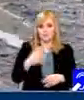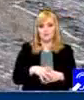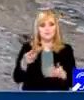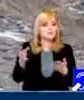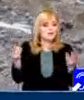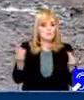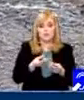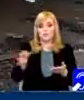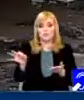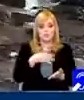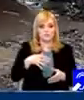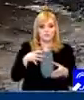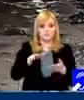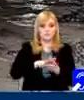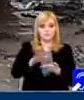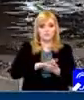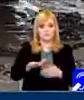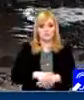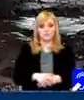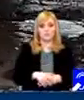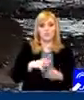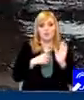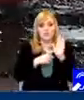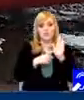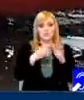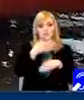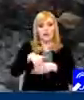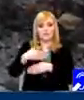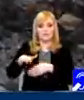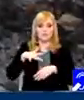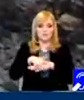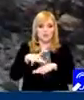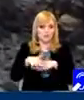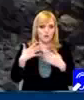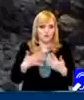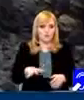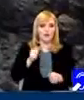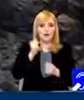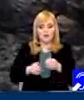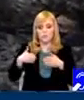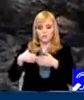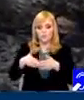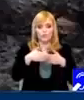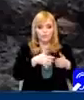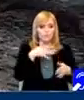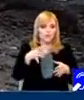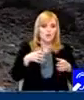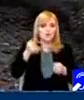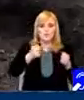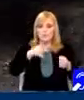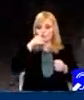de urgență la cel puțin 600 de adrese. Gropile sunt la orice colț de stradă. Șoferii nu le mai pot